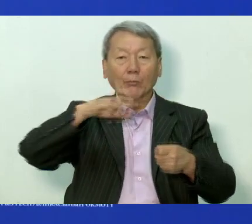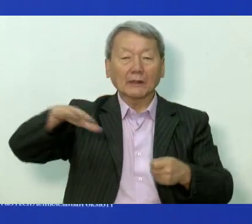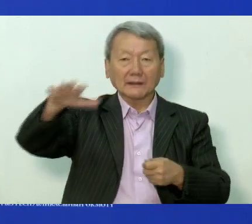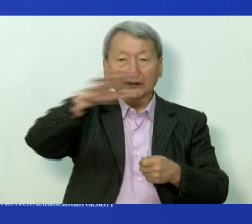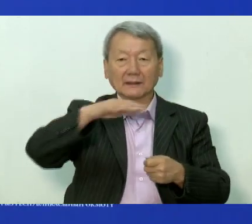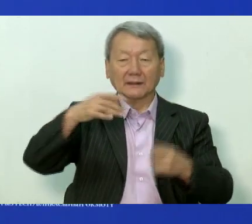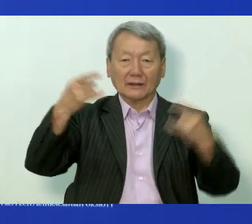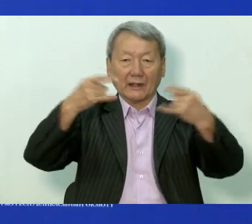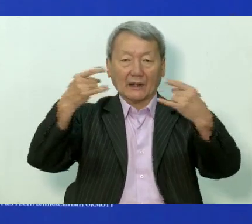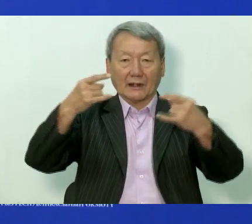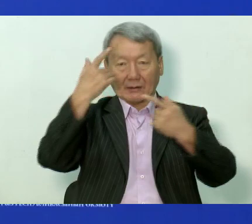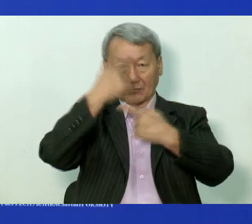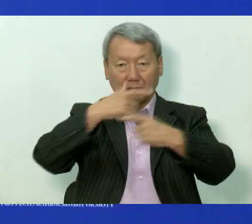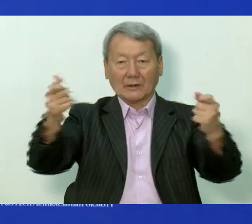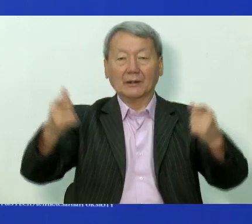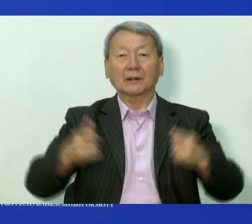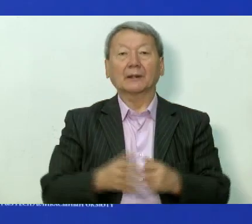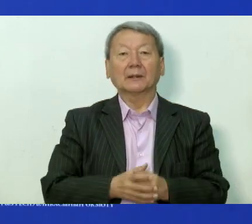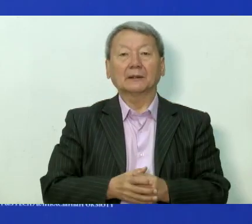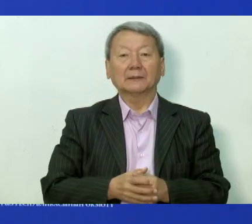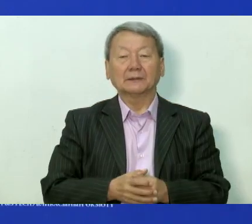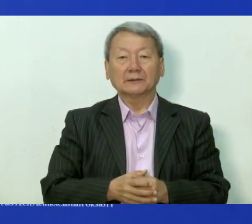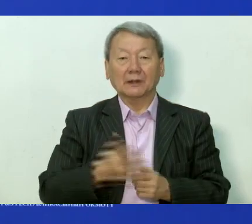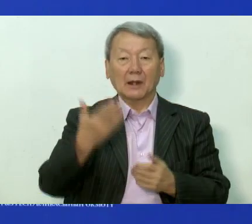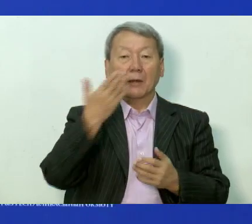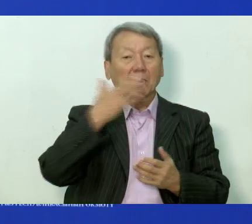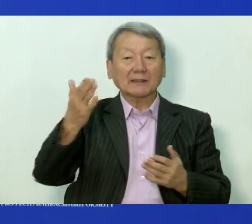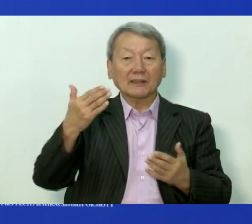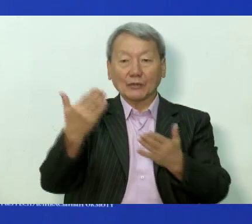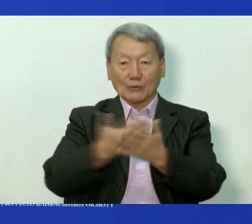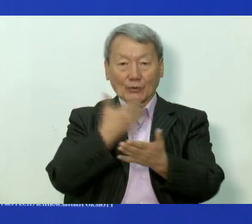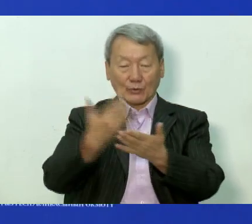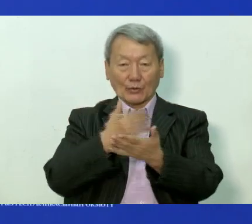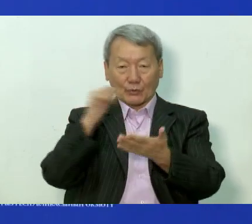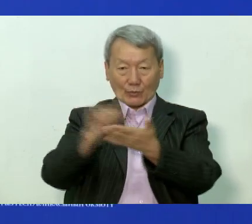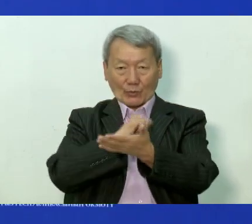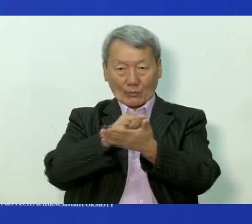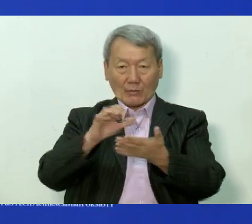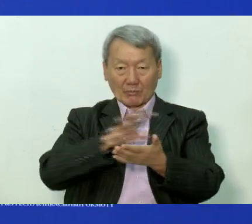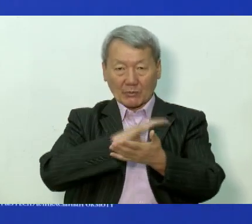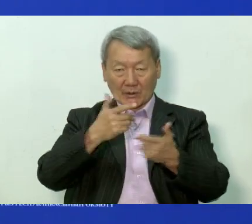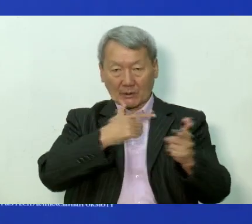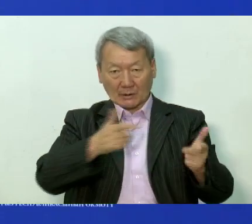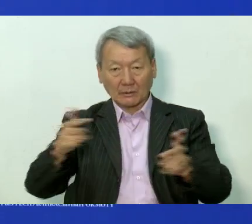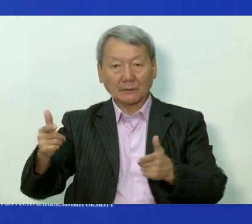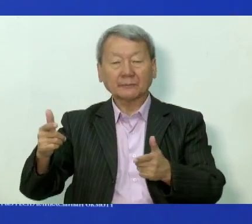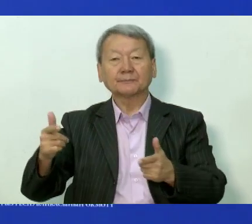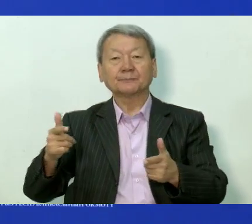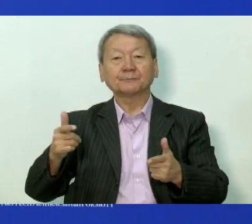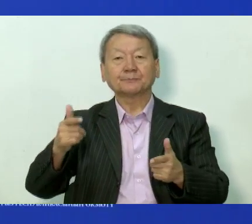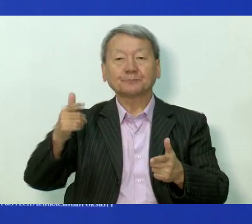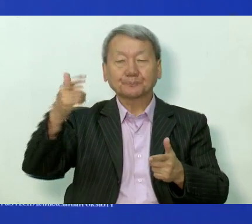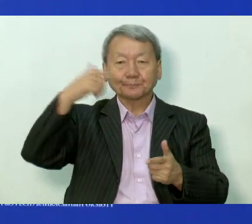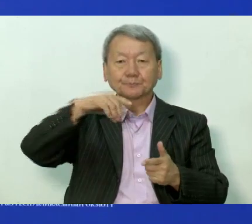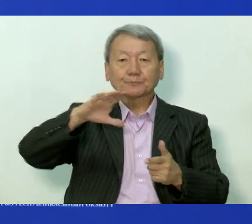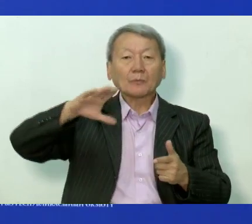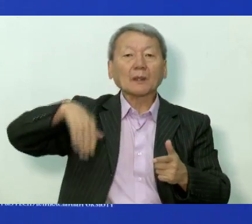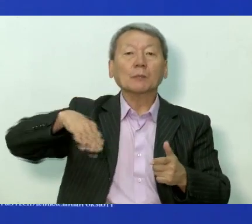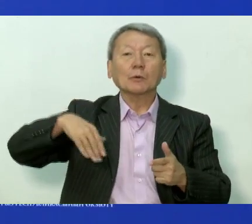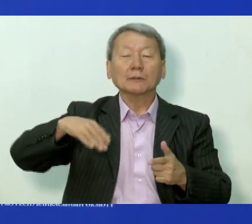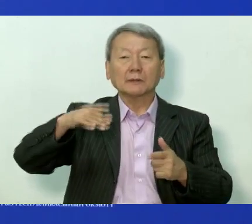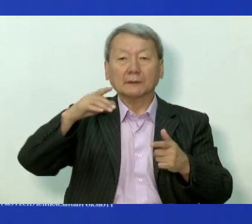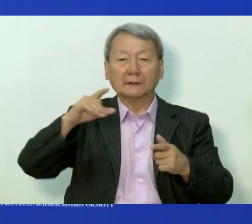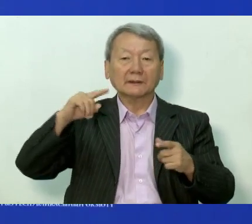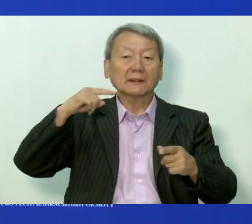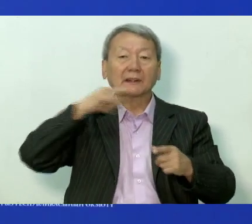телеканалы. Последние информационные материалы, которые нами были разработаны, это после возобновления